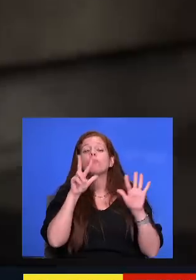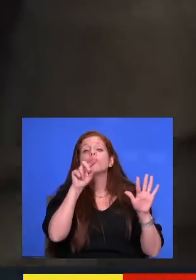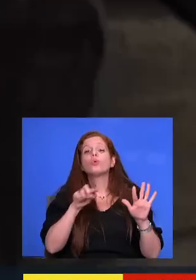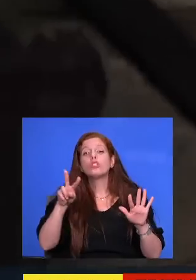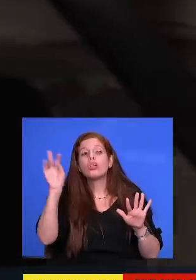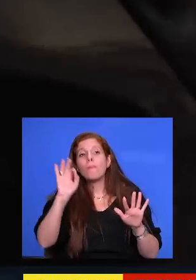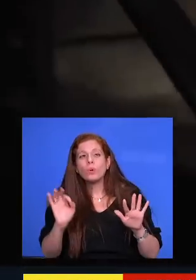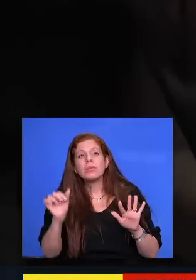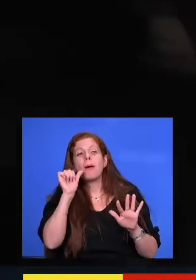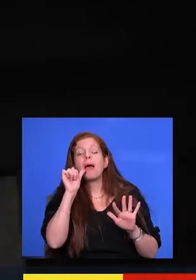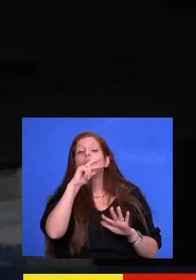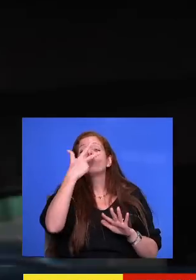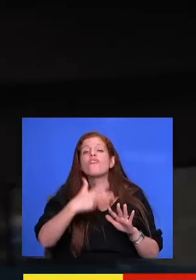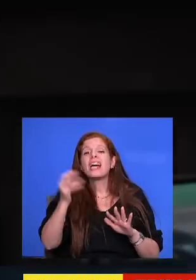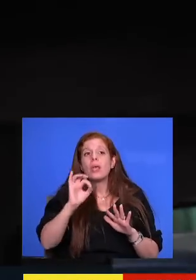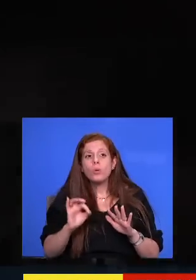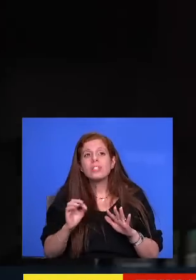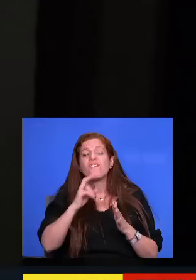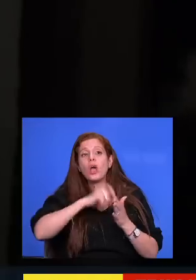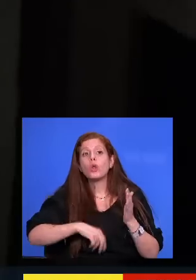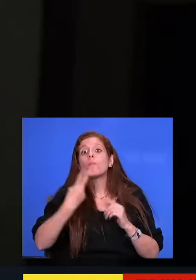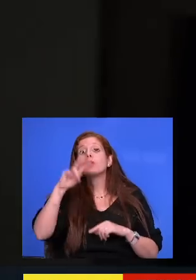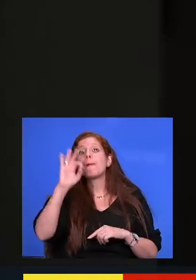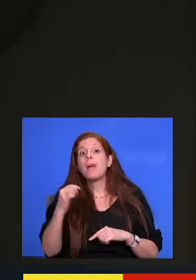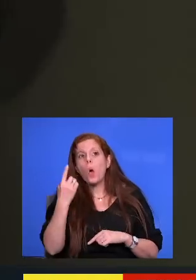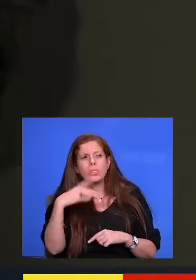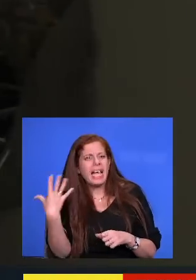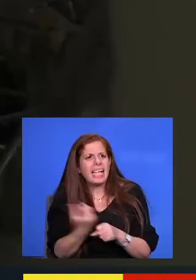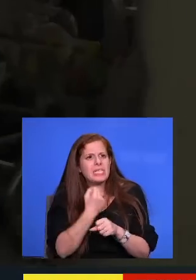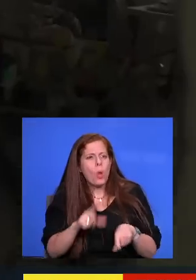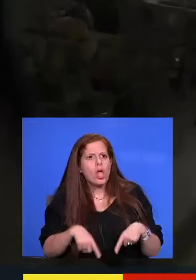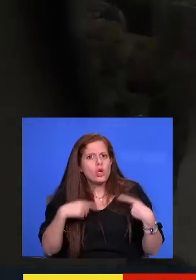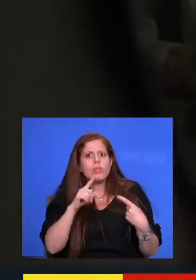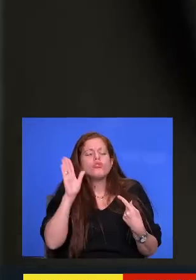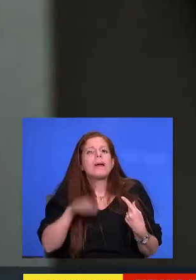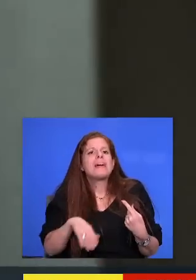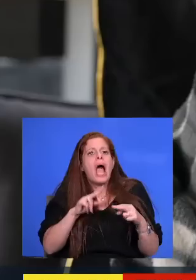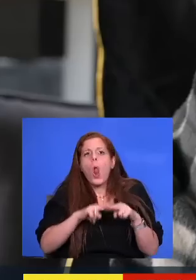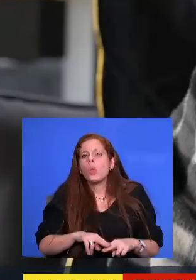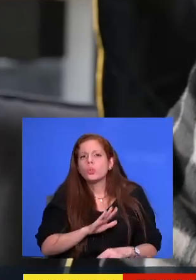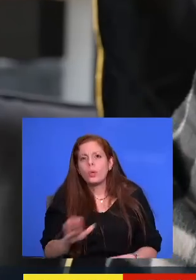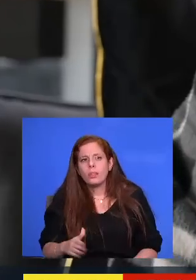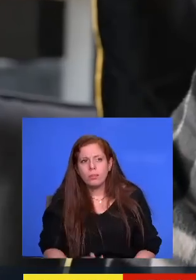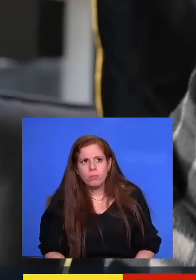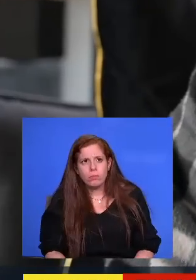המים ב-3.5% וארנונה ביותר מאחוז, איך יצליחו לחיות מי שגם ככה לא שורדים? זה שאני לא יכול